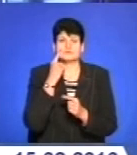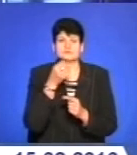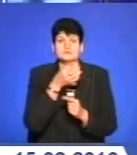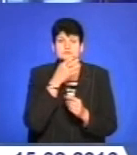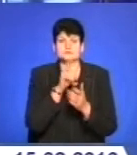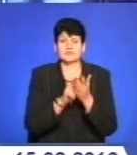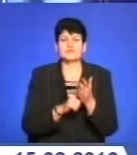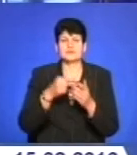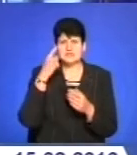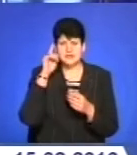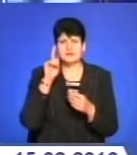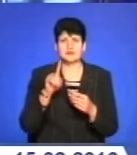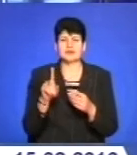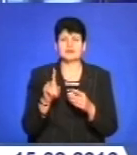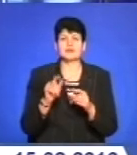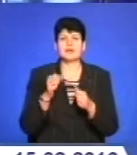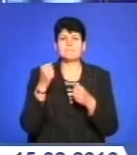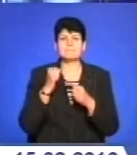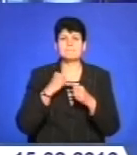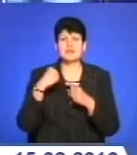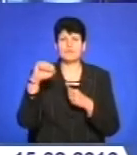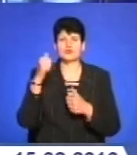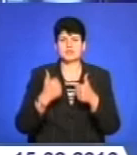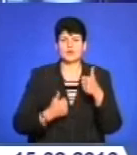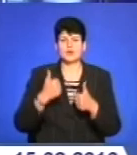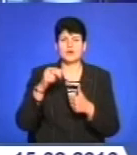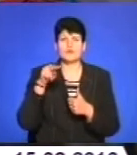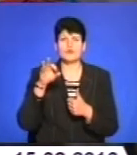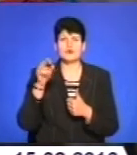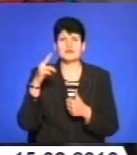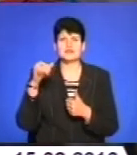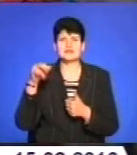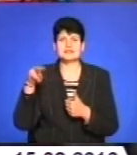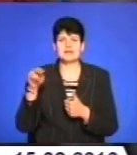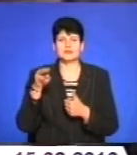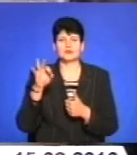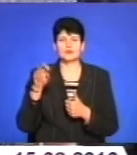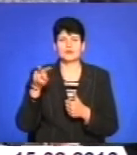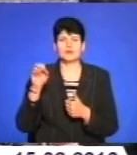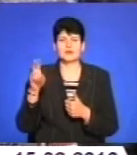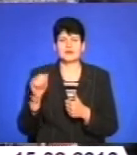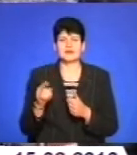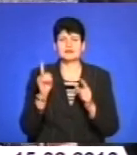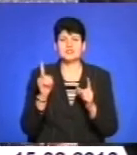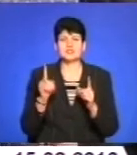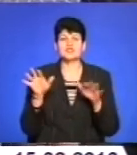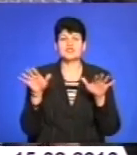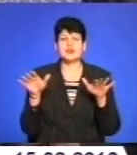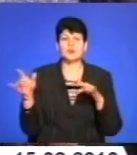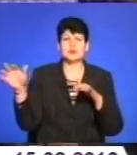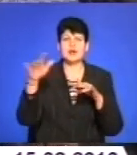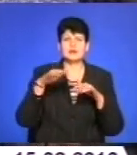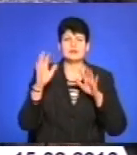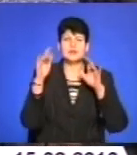вона відома, зокрема, і як переможниця конкурсу «Подільська толока». Вільні лише чайки кружляють над морем,